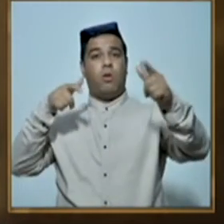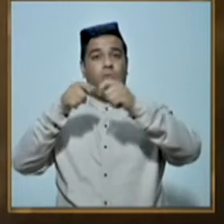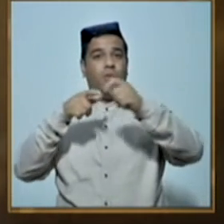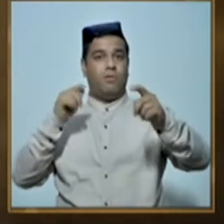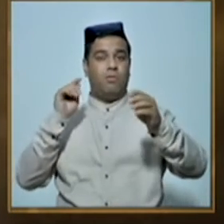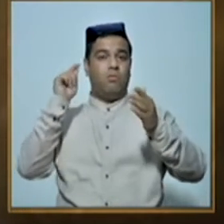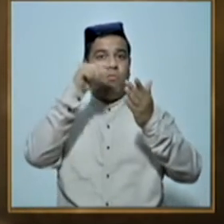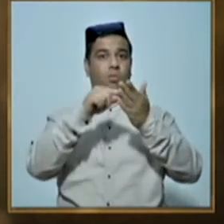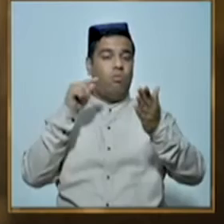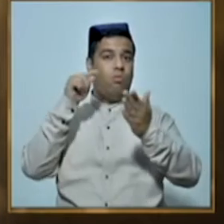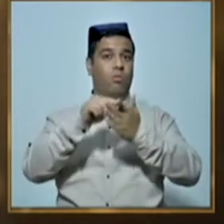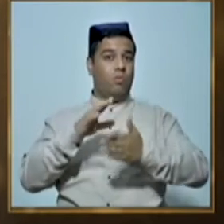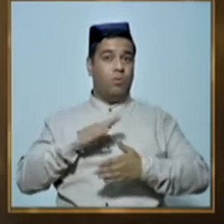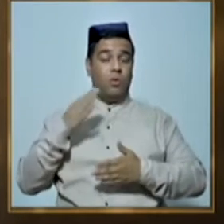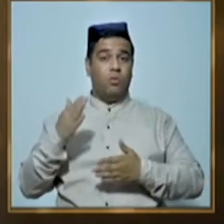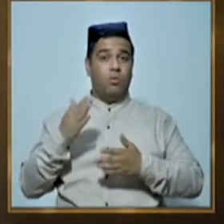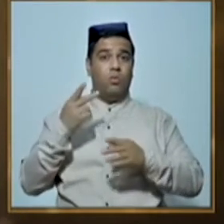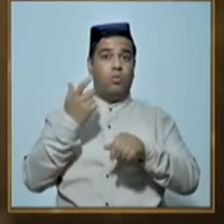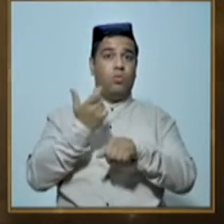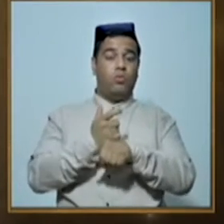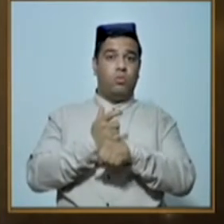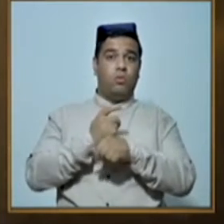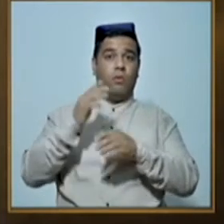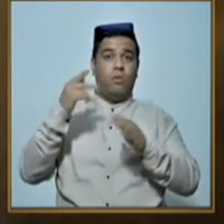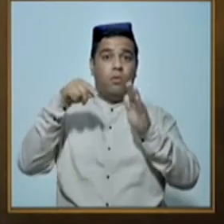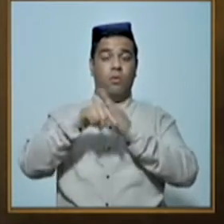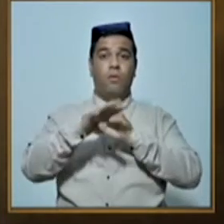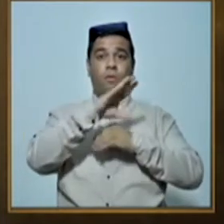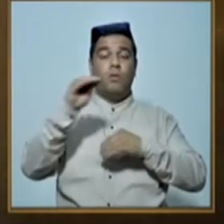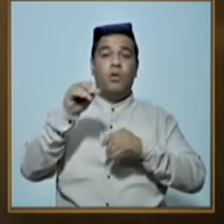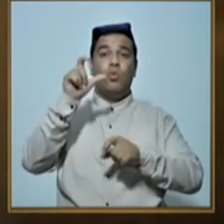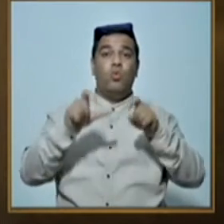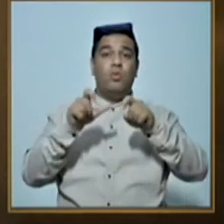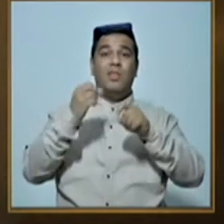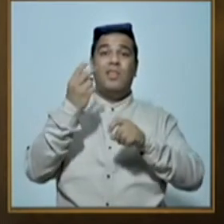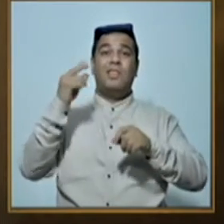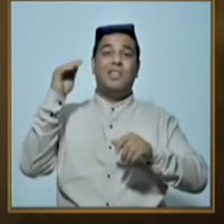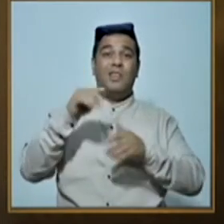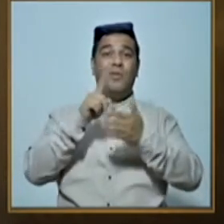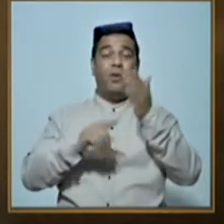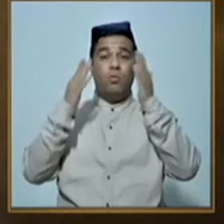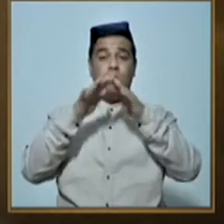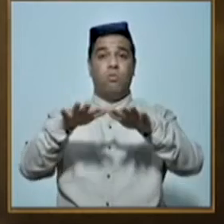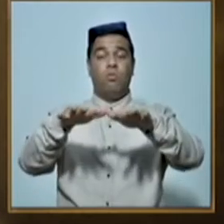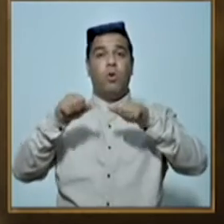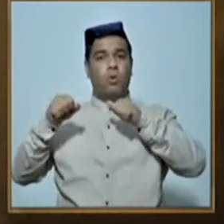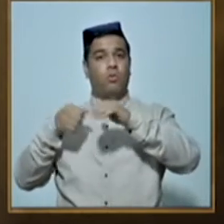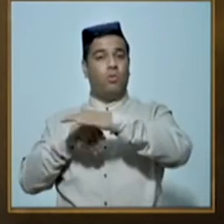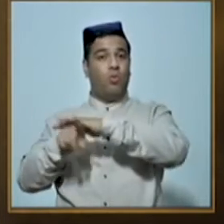qoldi düşmanlar. To'stopolon hech narsa bo'lmasdan orqaga qarab qochdi hamma. Rasulullohni tashab